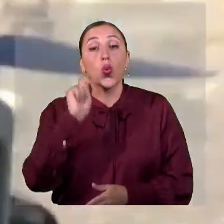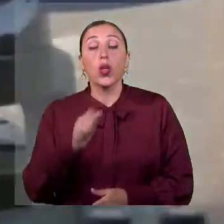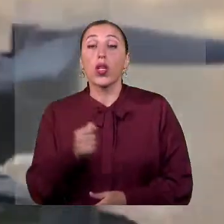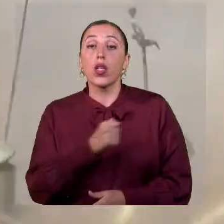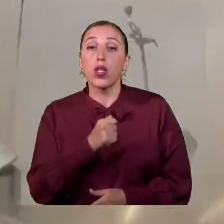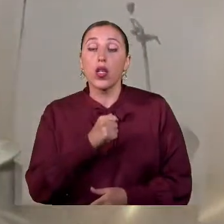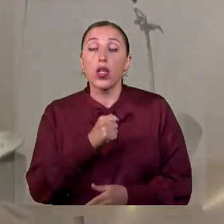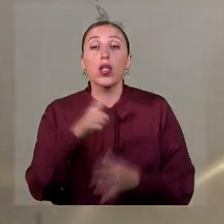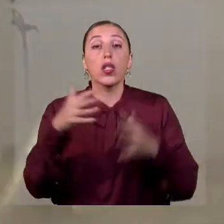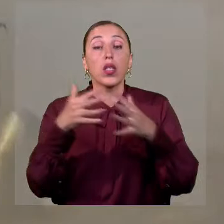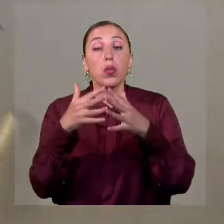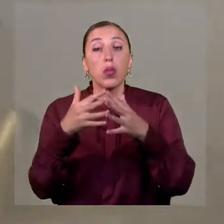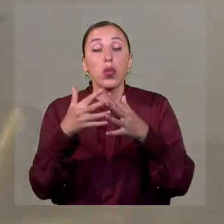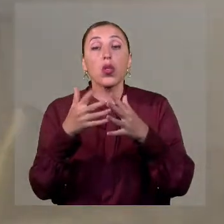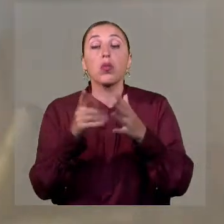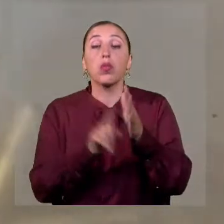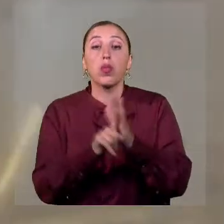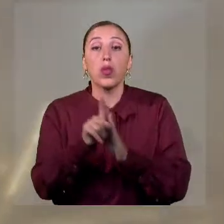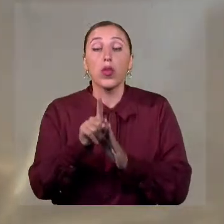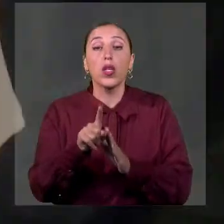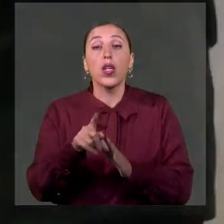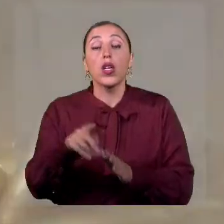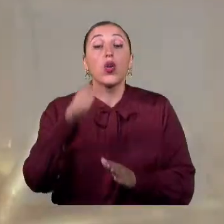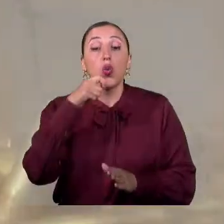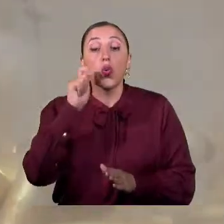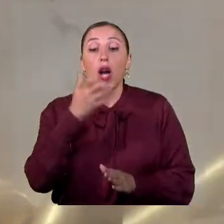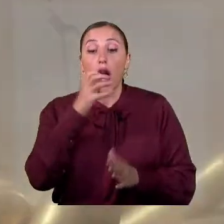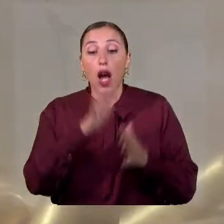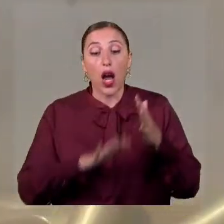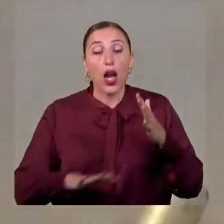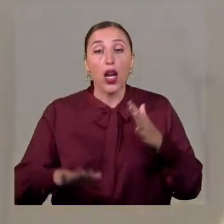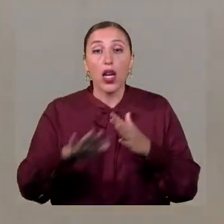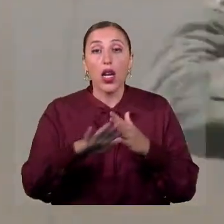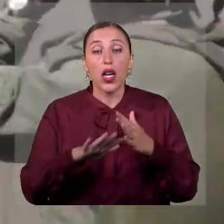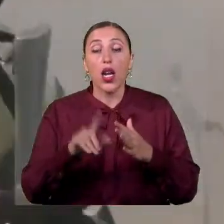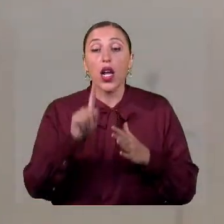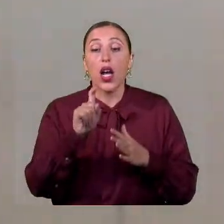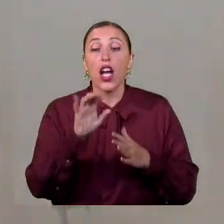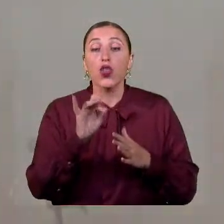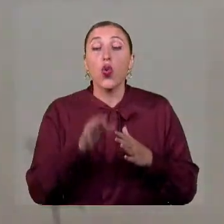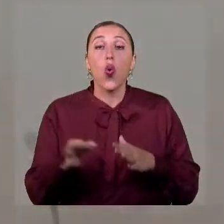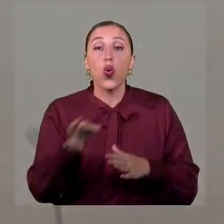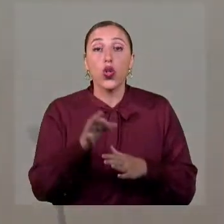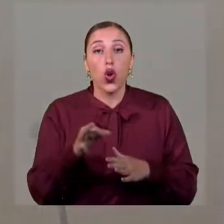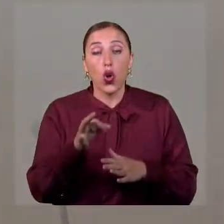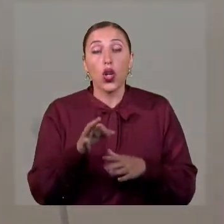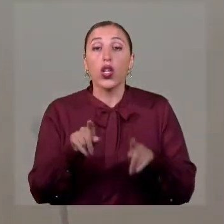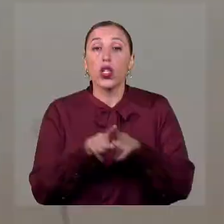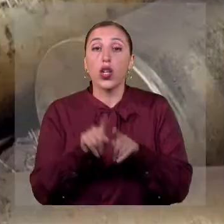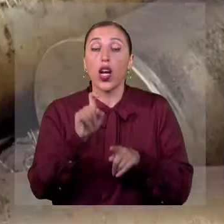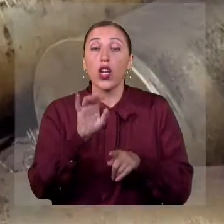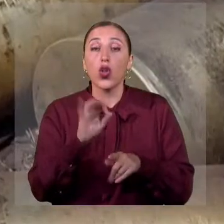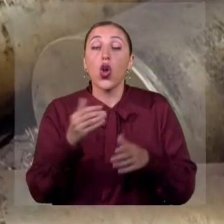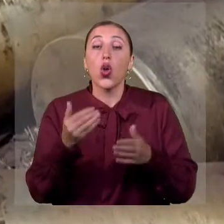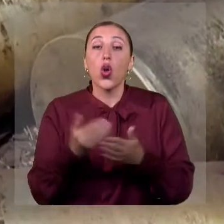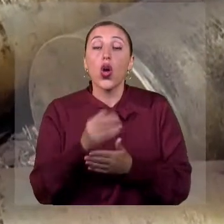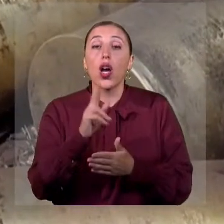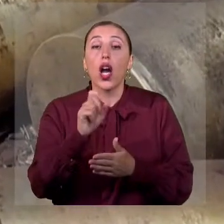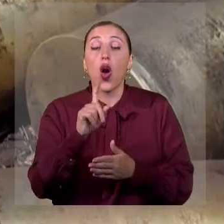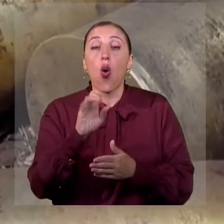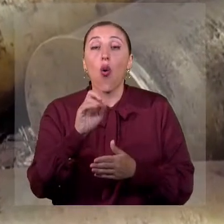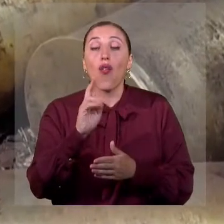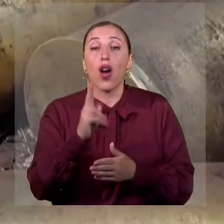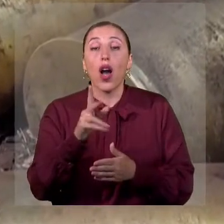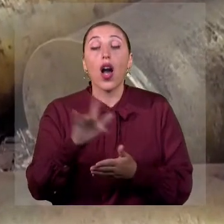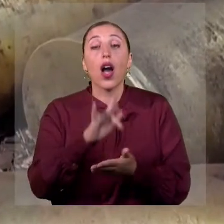են իրականացնում երկրի հարավում մինչև այս տարվա վերջ Խերսոնի շրջանը, այդ թվում Խերսոն և Նովայա Կախովկա քաղաքները